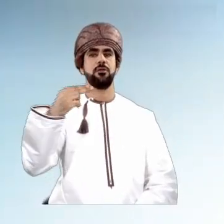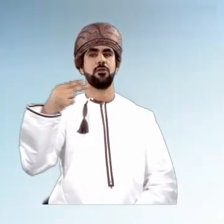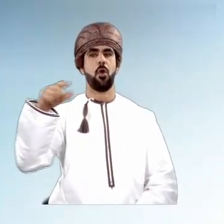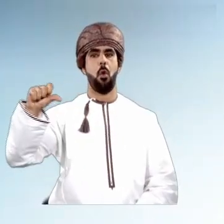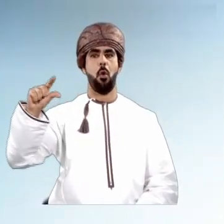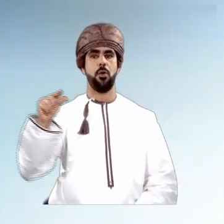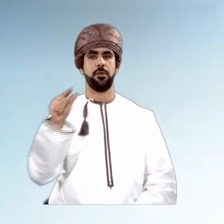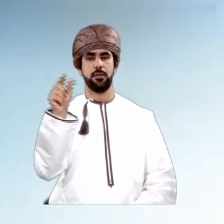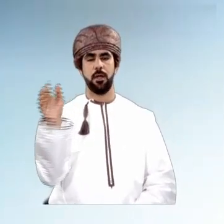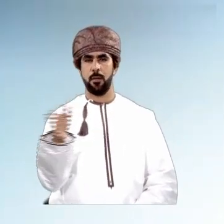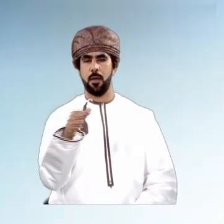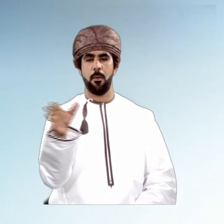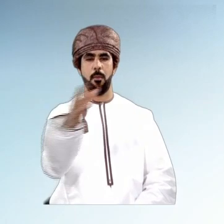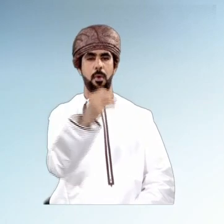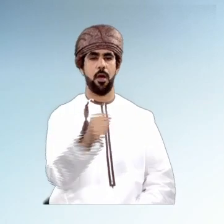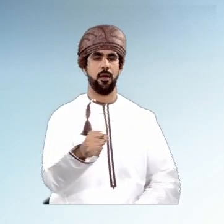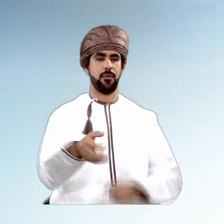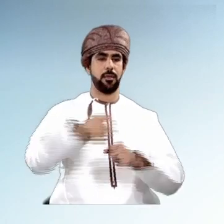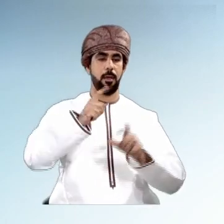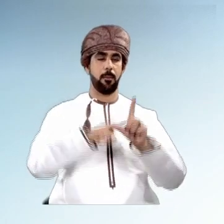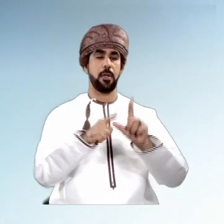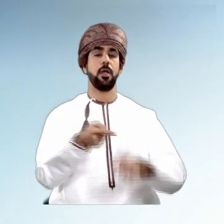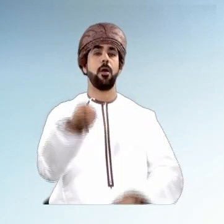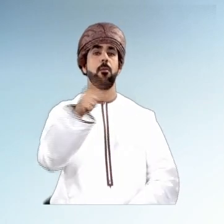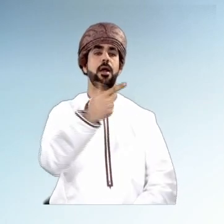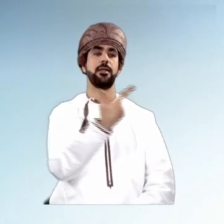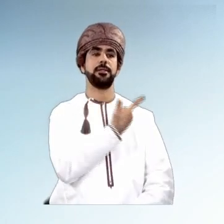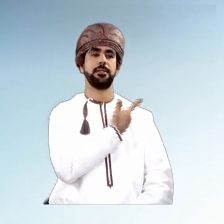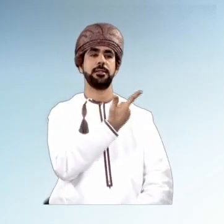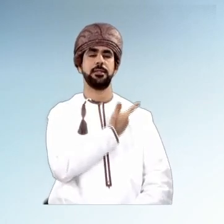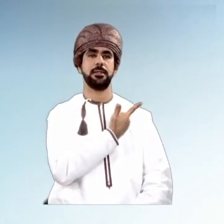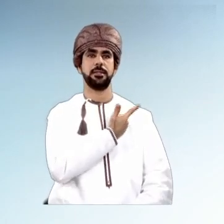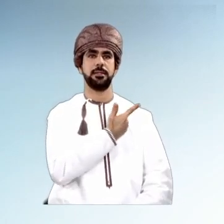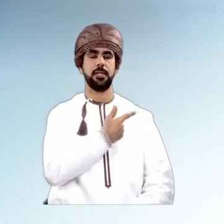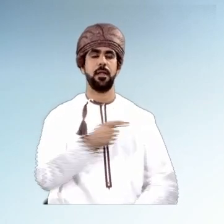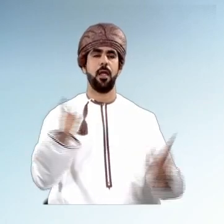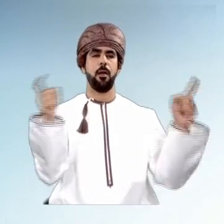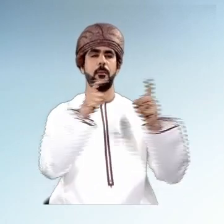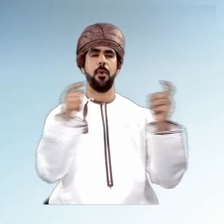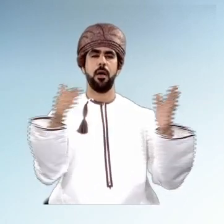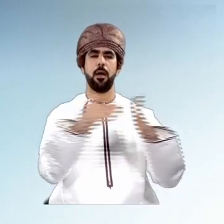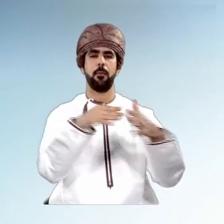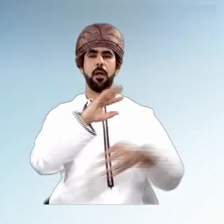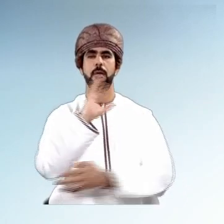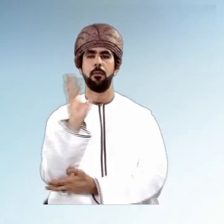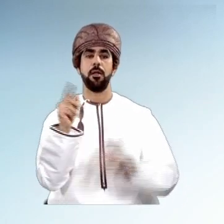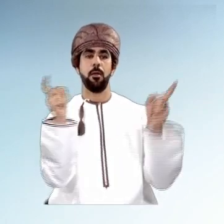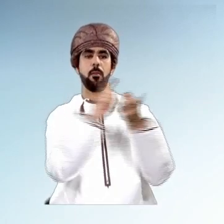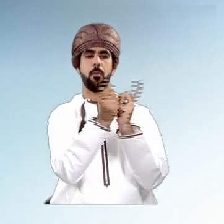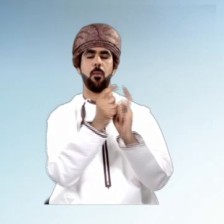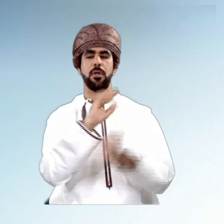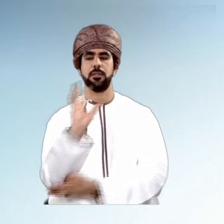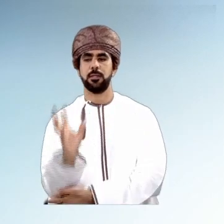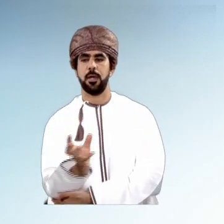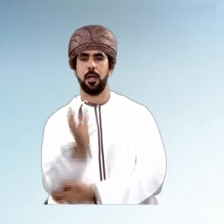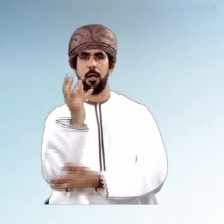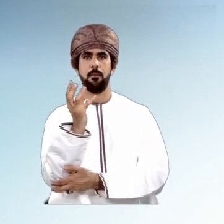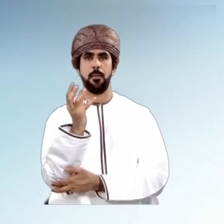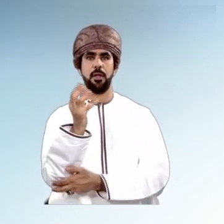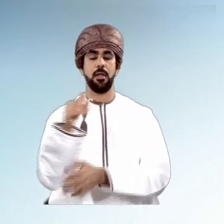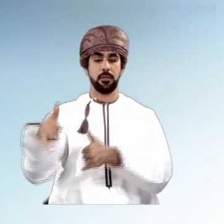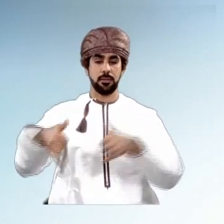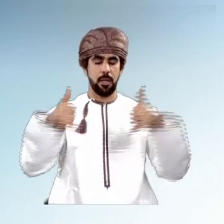هلال البوسعيدي محافظ مسقط بعد غد الثلاثاء المباراه النهائيه لكاس جلاله السلطان المعظم للهوكي